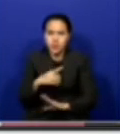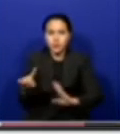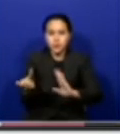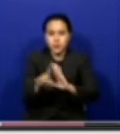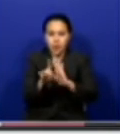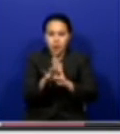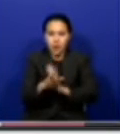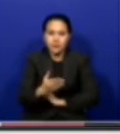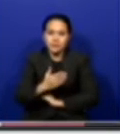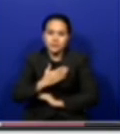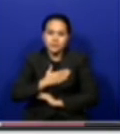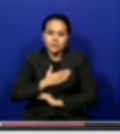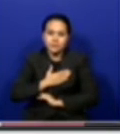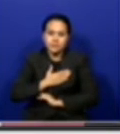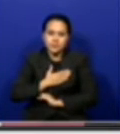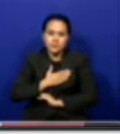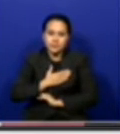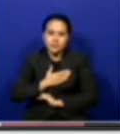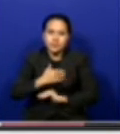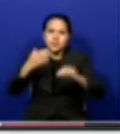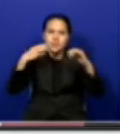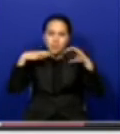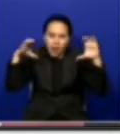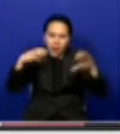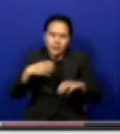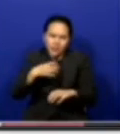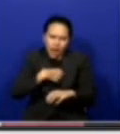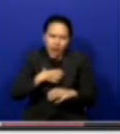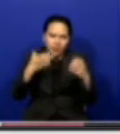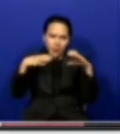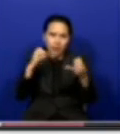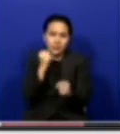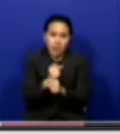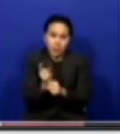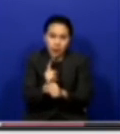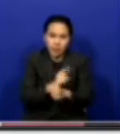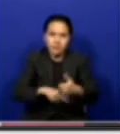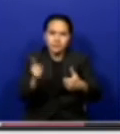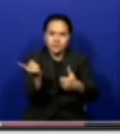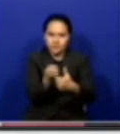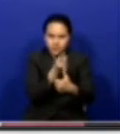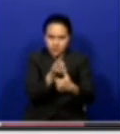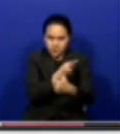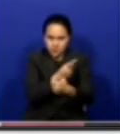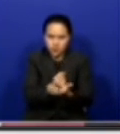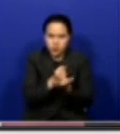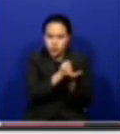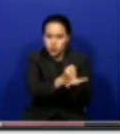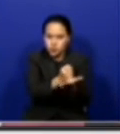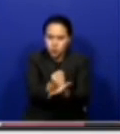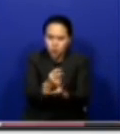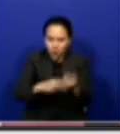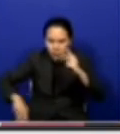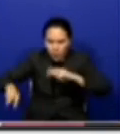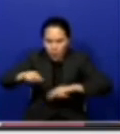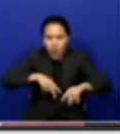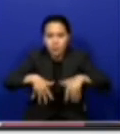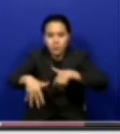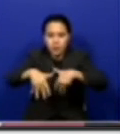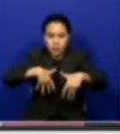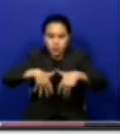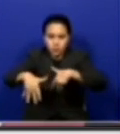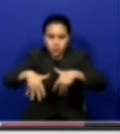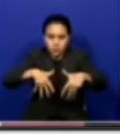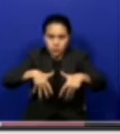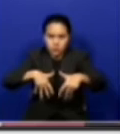ที่ดิฉันจะให้รัฐบาลทำคือ1อำนวยความสะดวกให้กับพี่น้องประชาชนให้ได้รับความส